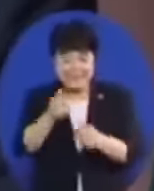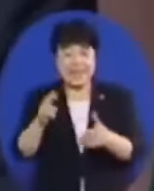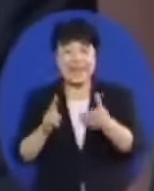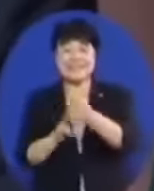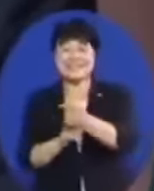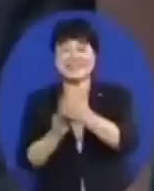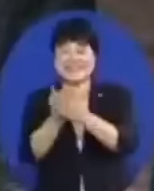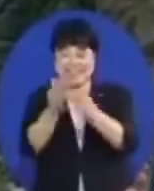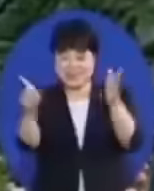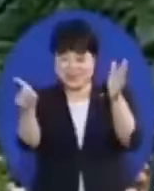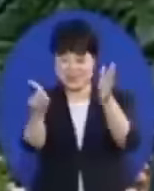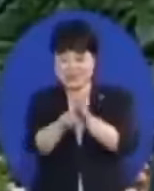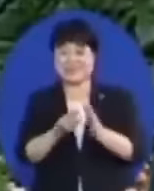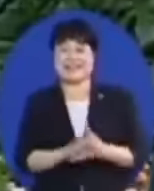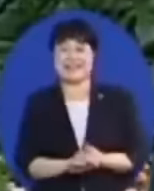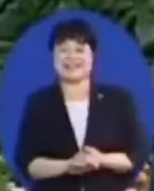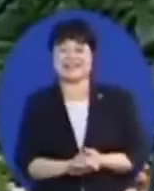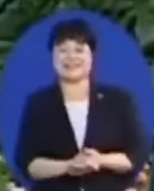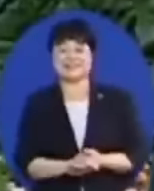기적이 일어나게 되는 것입니다.